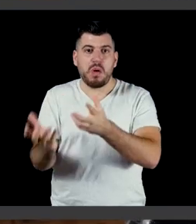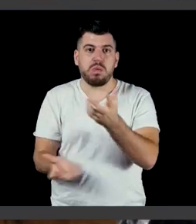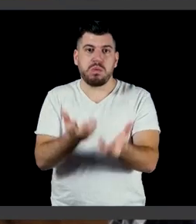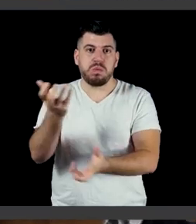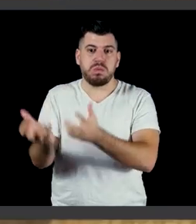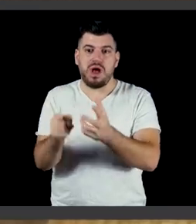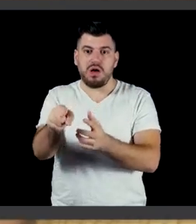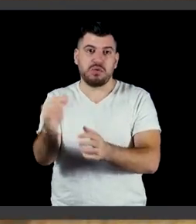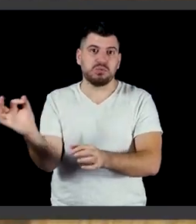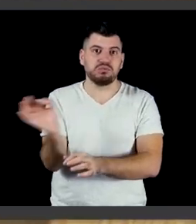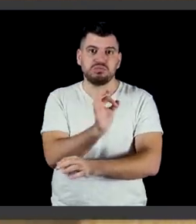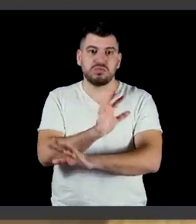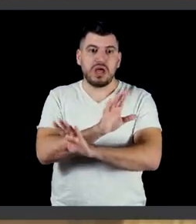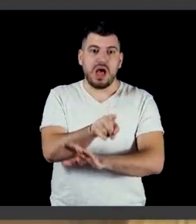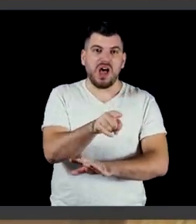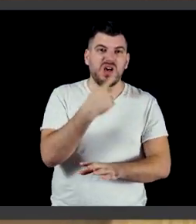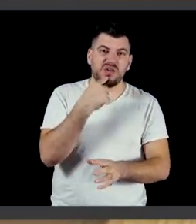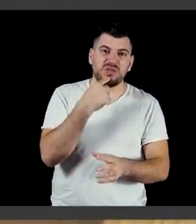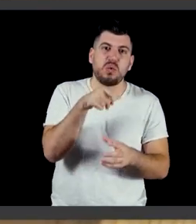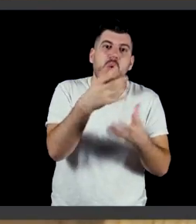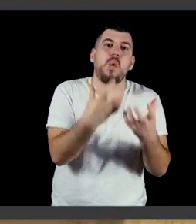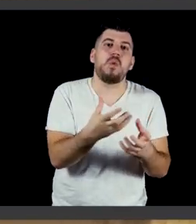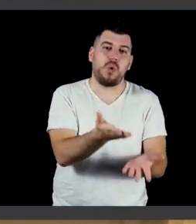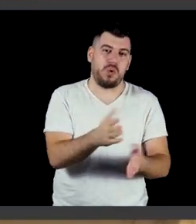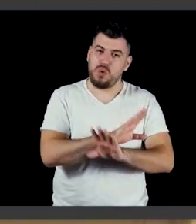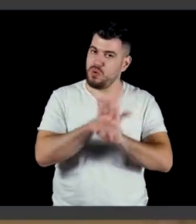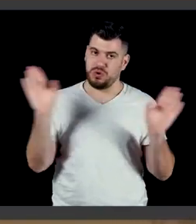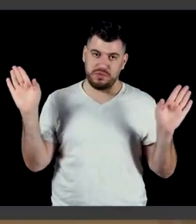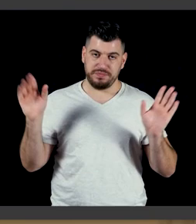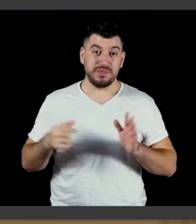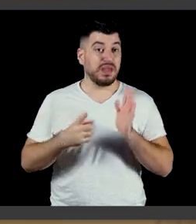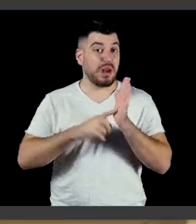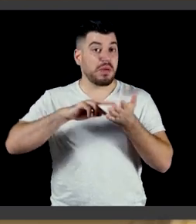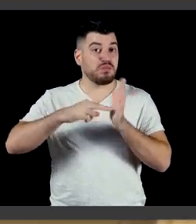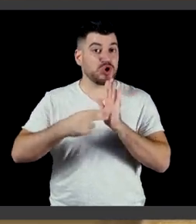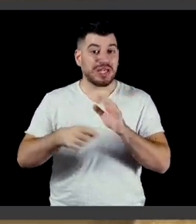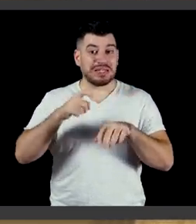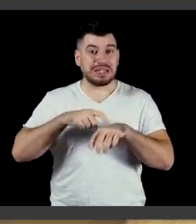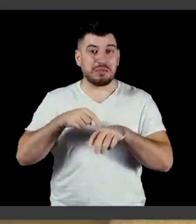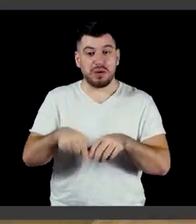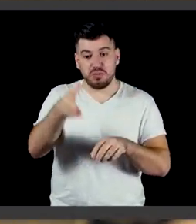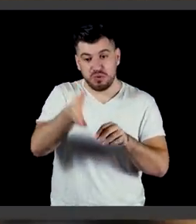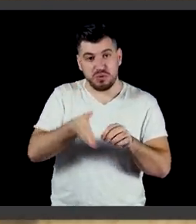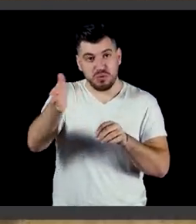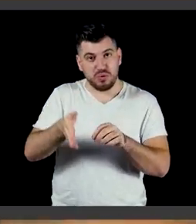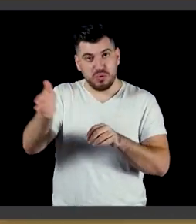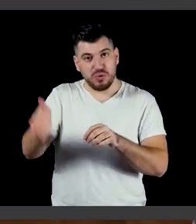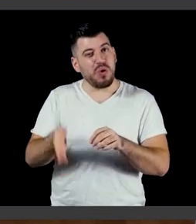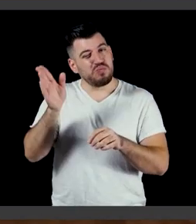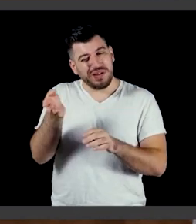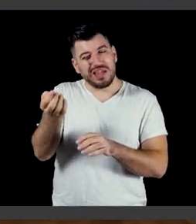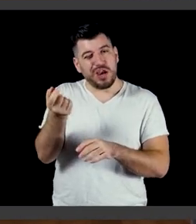πολύ αργά. Οπότε ή θα τα φάμε άψητα ή θα τα φάμε παραψημένα. Λίγο προσοχή όταν τα κόβουμε. Τα κόβω έτσι και λίγο διαγώνια για να φαίνονται πιο